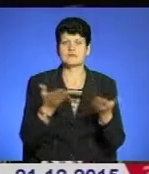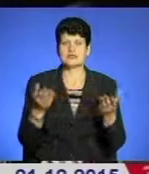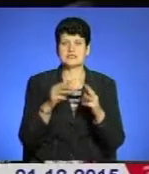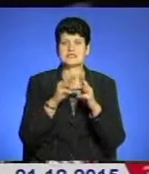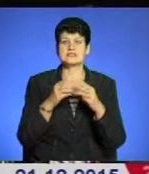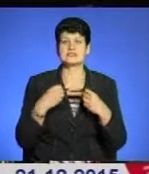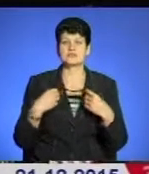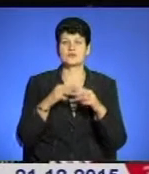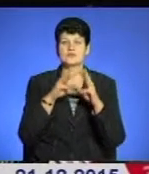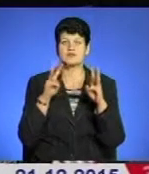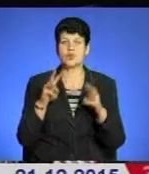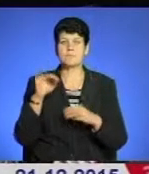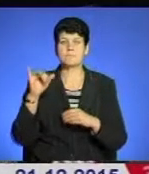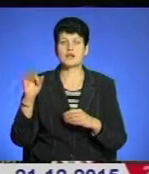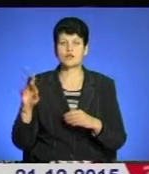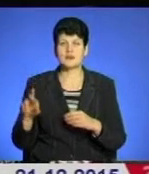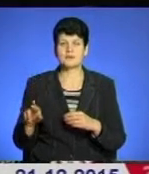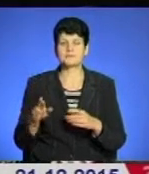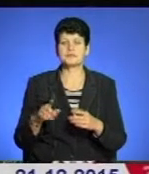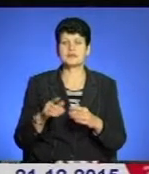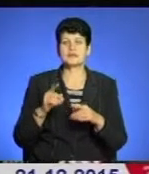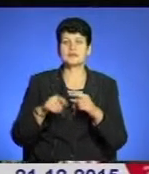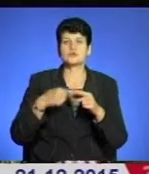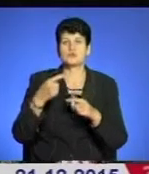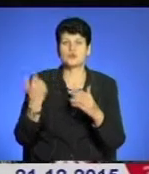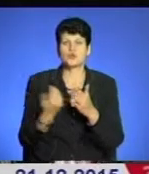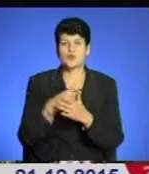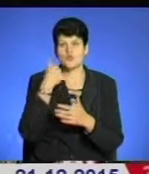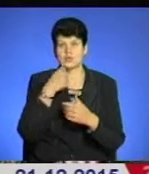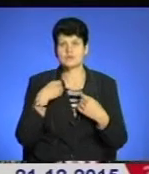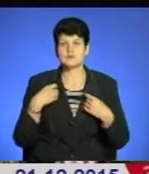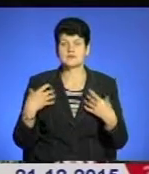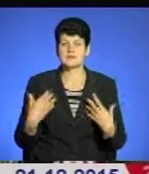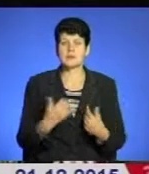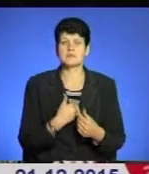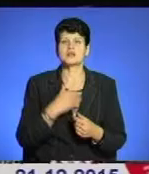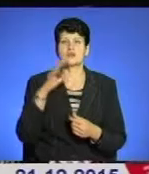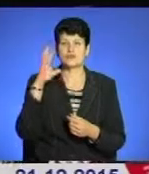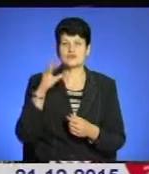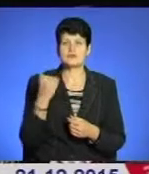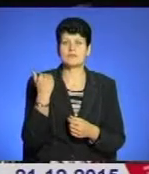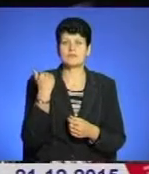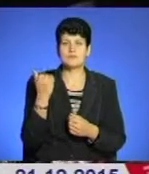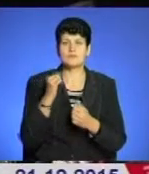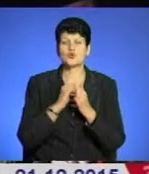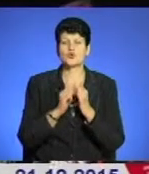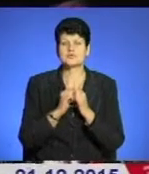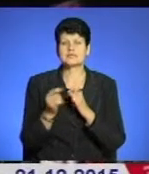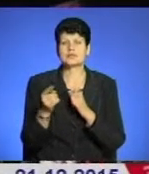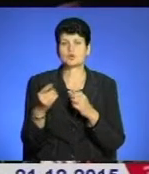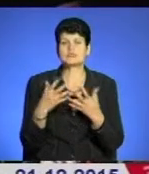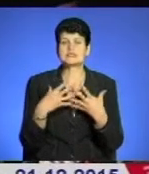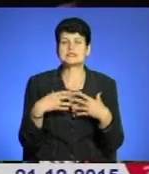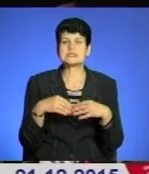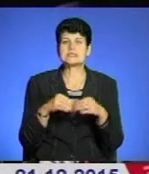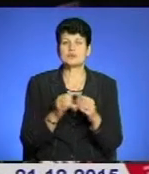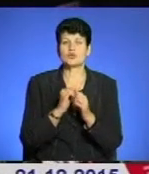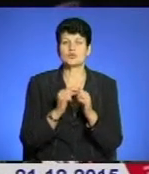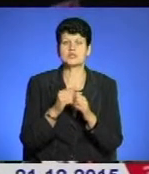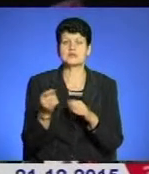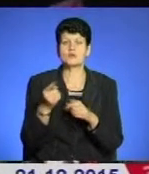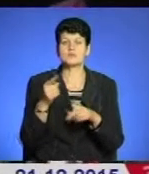Святого Миколая. Вітаю з наступаючими новорічними і різдвяними святами. Бажаю всім вам, кожній тернопільській сім'ї, кожній